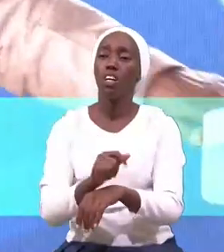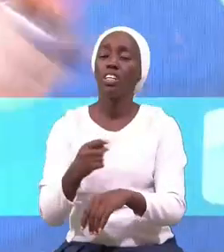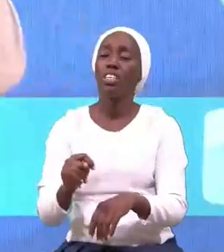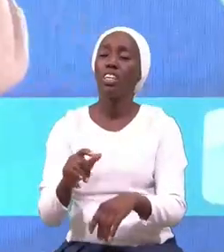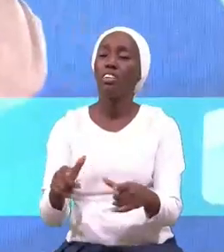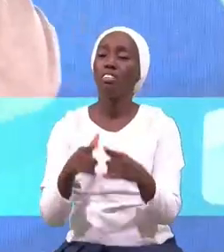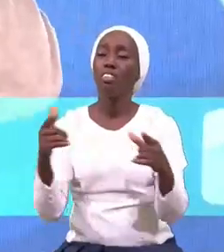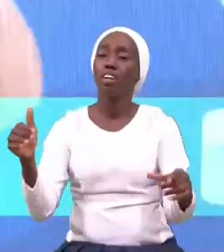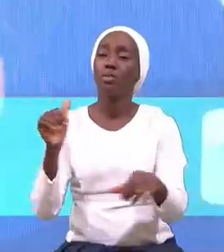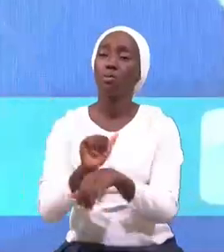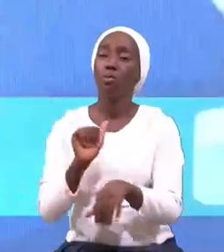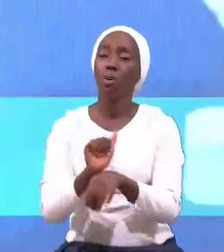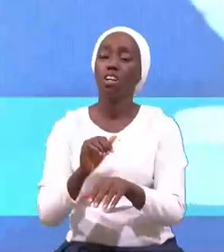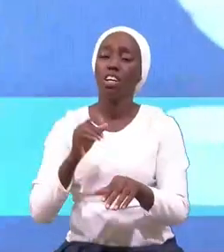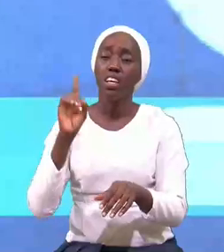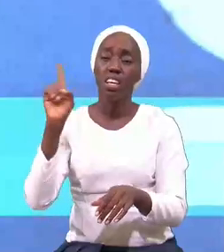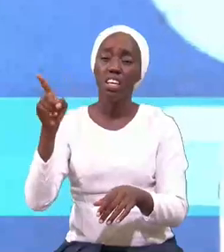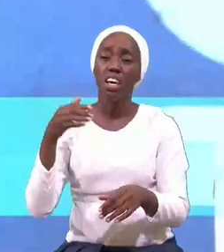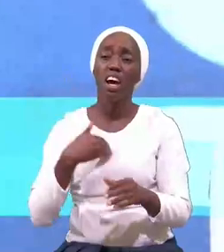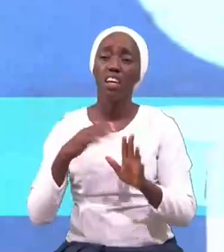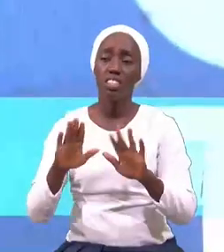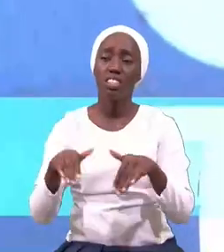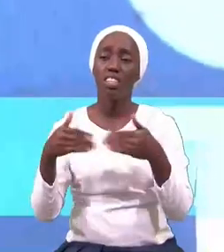la commission, la grande commission qu'il nous a donnée,